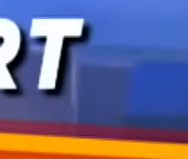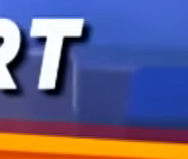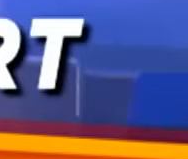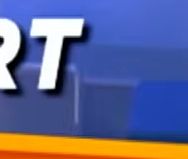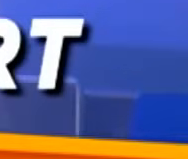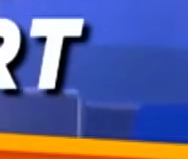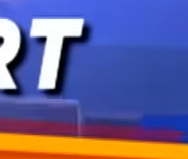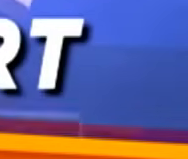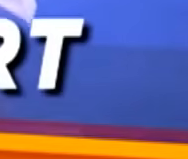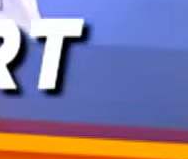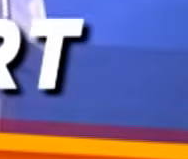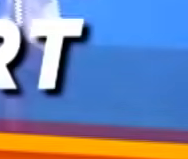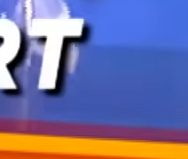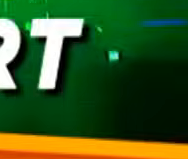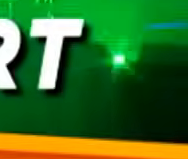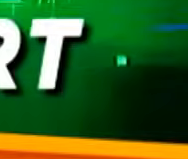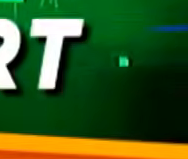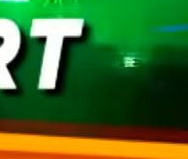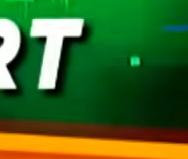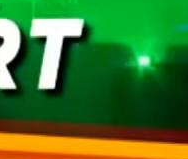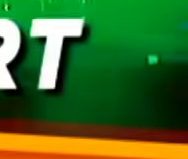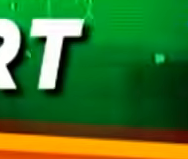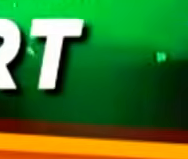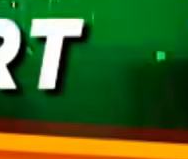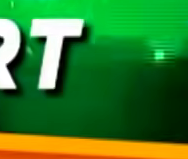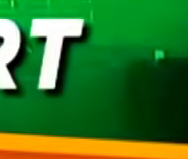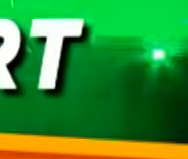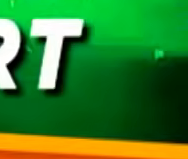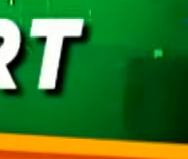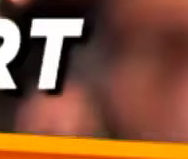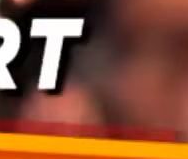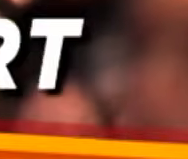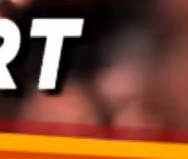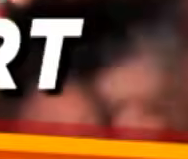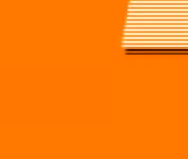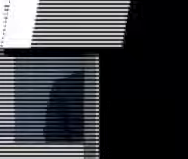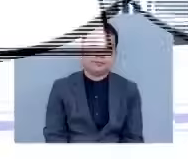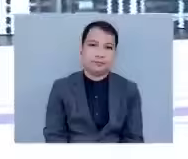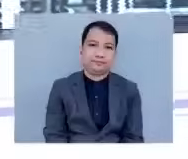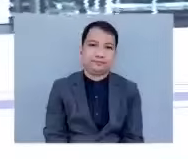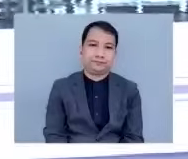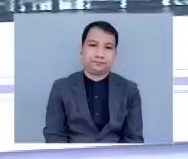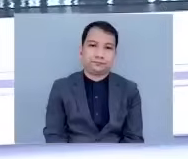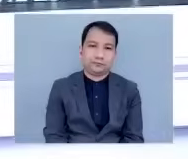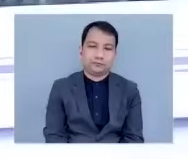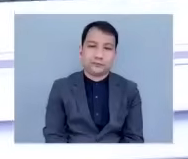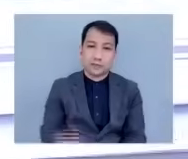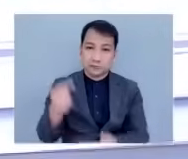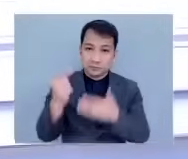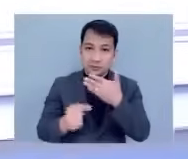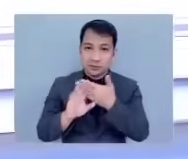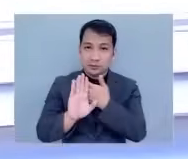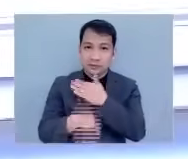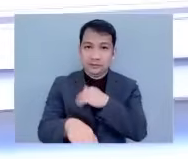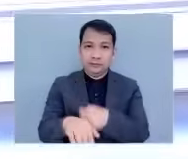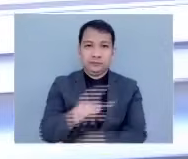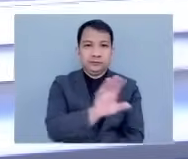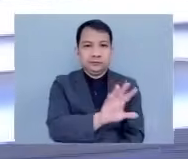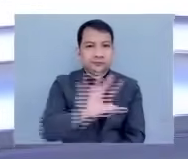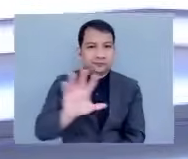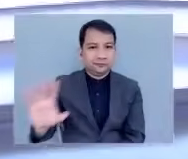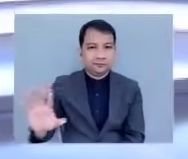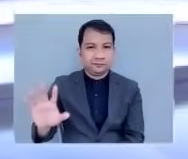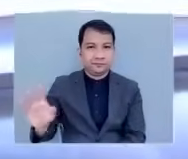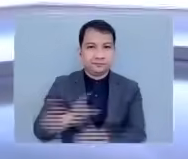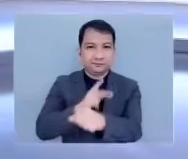reunion concert ng OPM rock band na River Maya, star-studded. Yan at iba pa sa pagbabalik ng